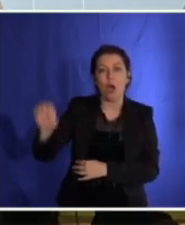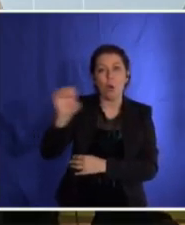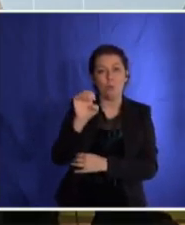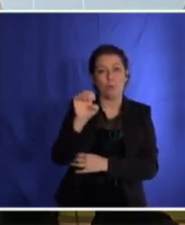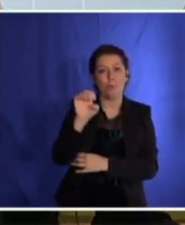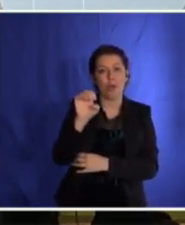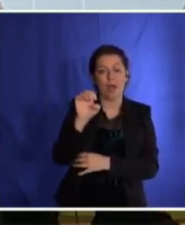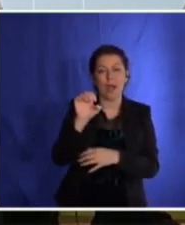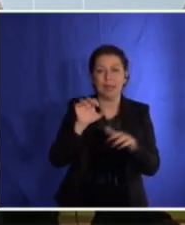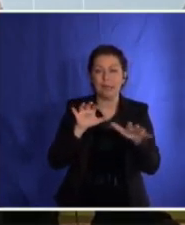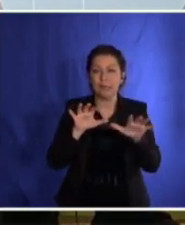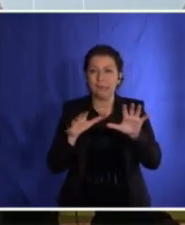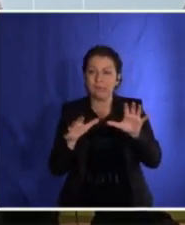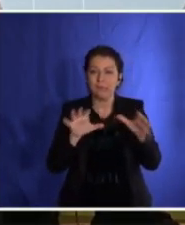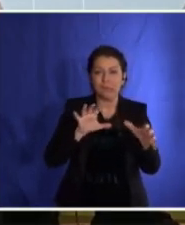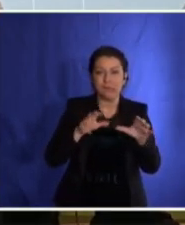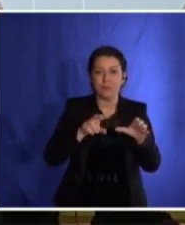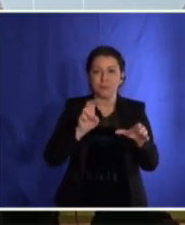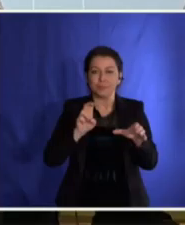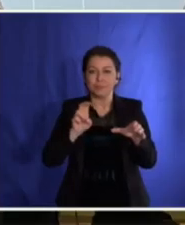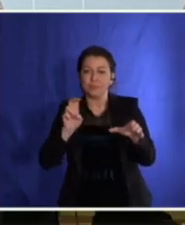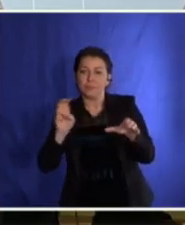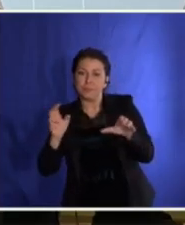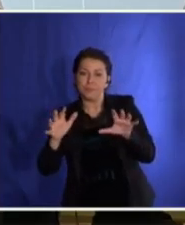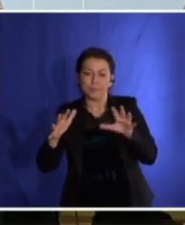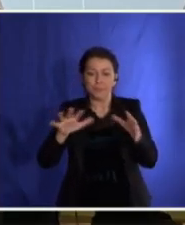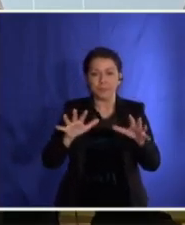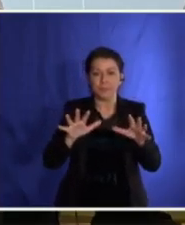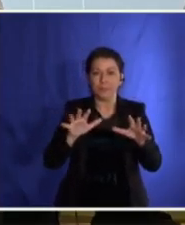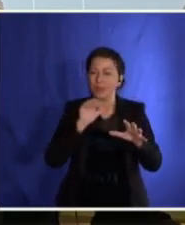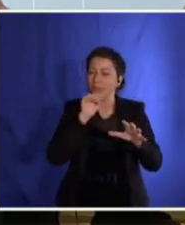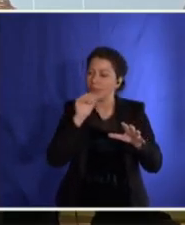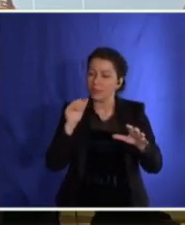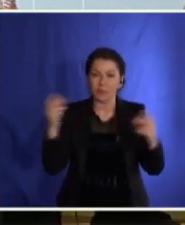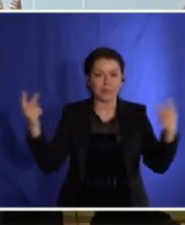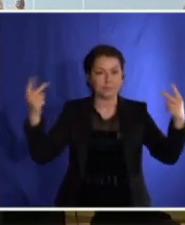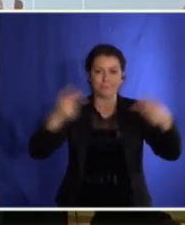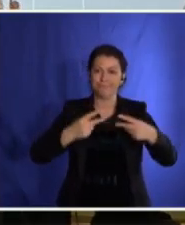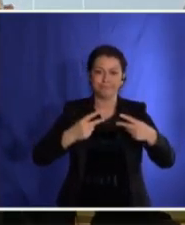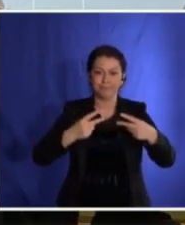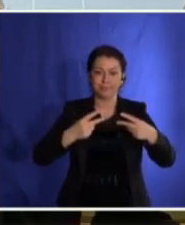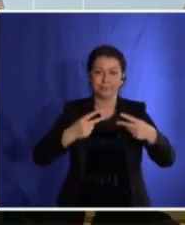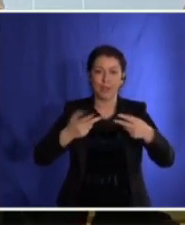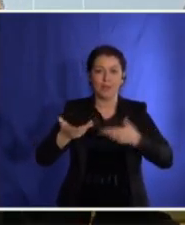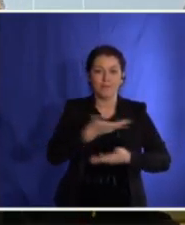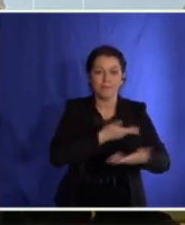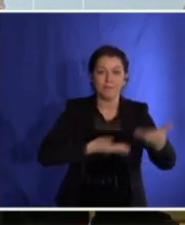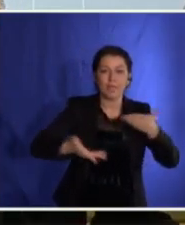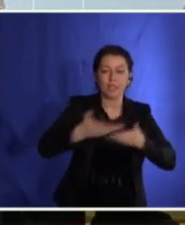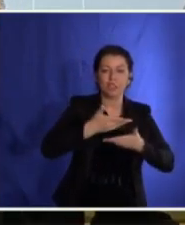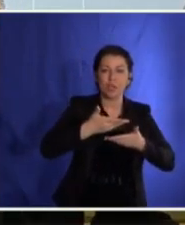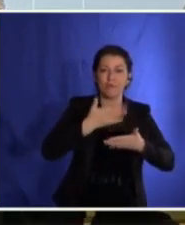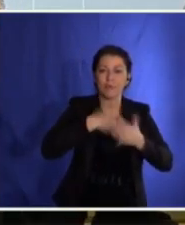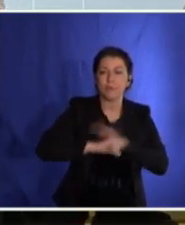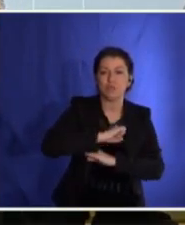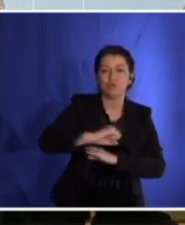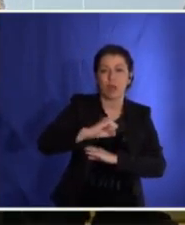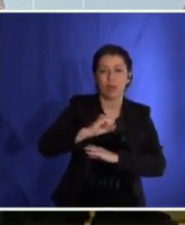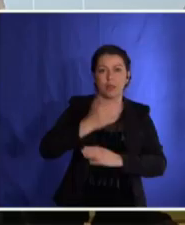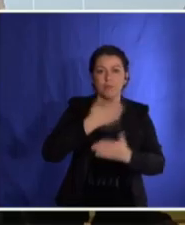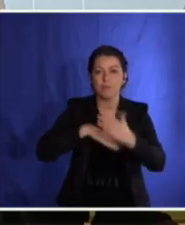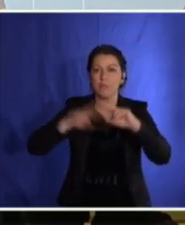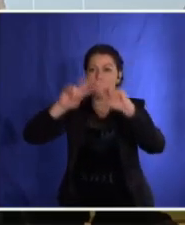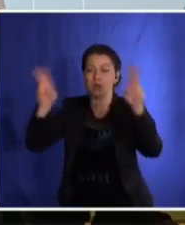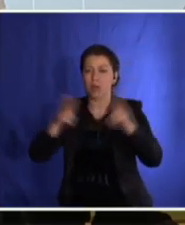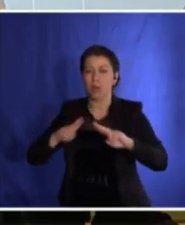brüchiger und uneiniger geworden ist, weil die Wirtschaft schneller und internationaler geworden ist, weil